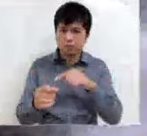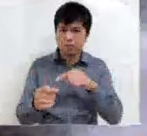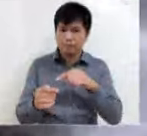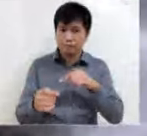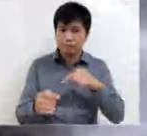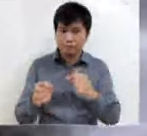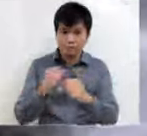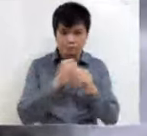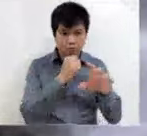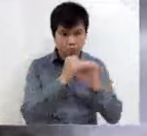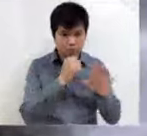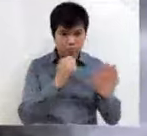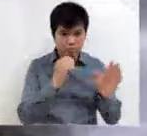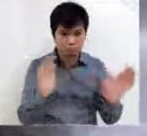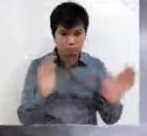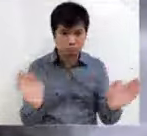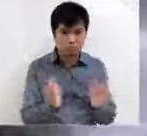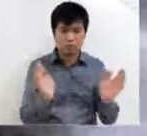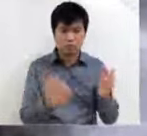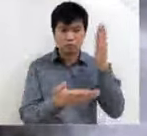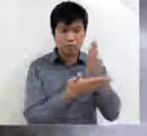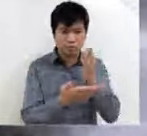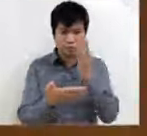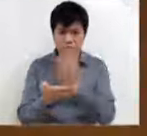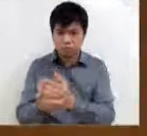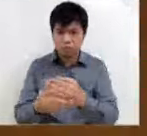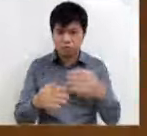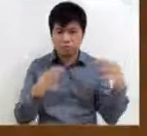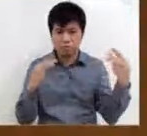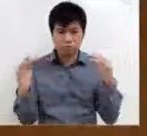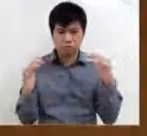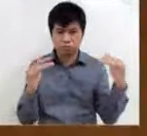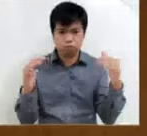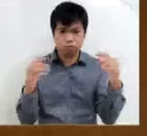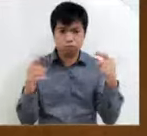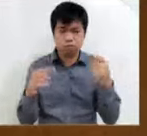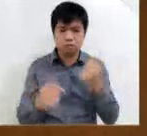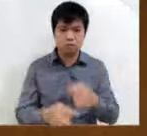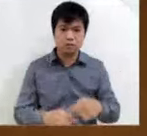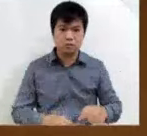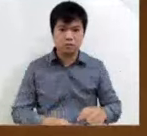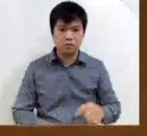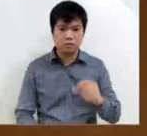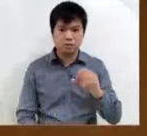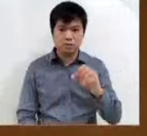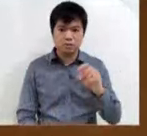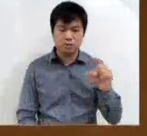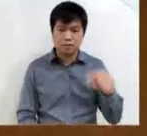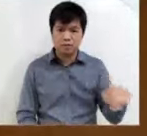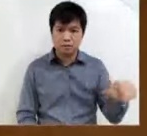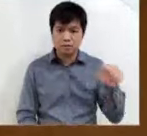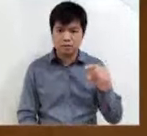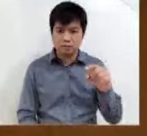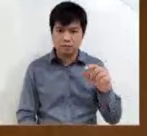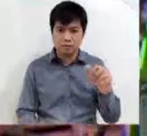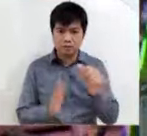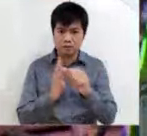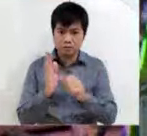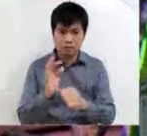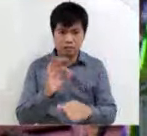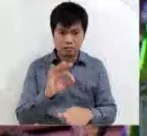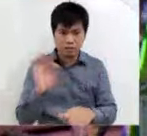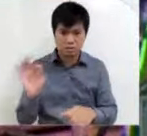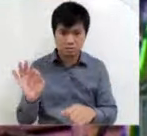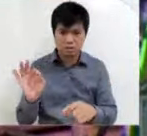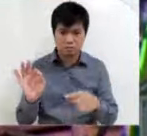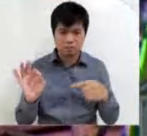humanitarian ceasefire at iwasang mapurnada ito. Giniit niya yan sa pamamagitan ng Article 99 ng UN Charter. Ito